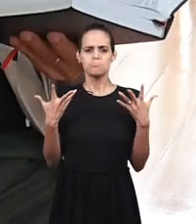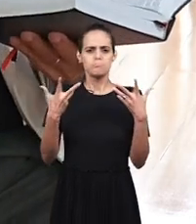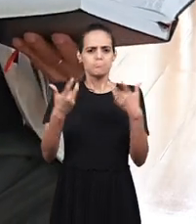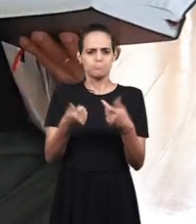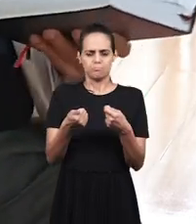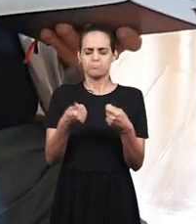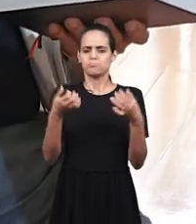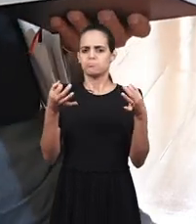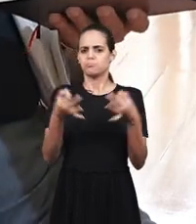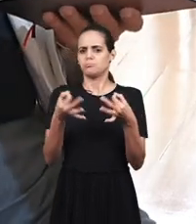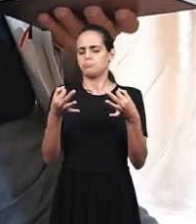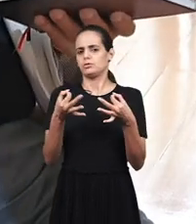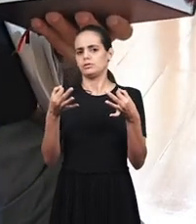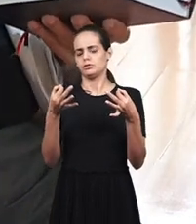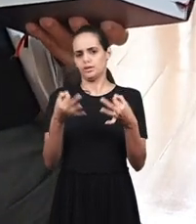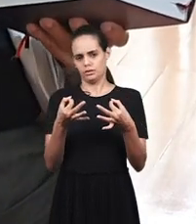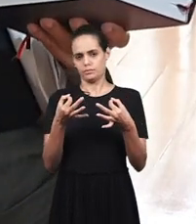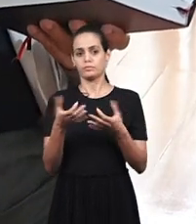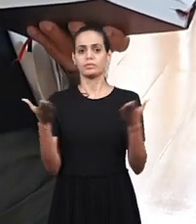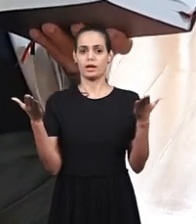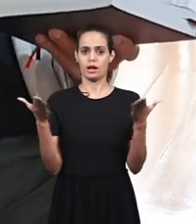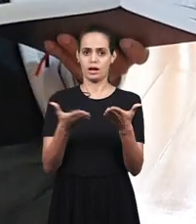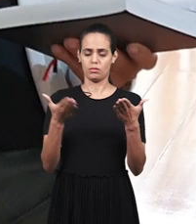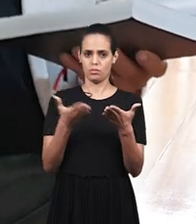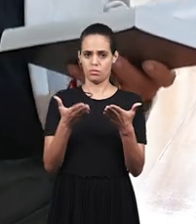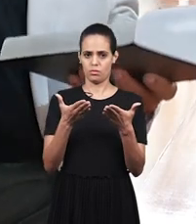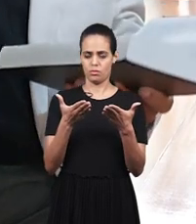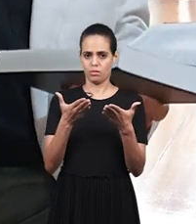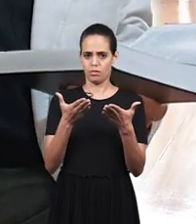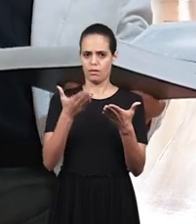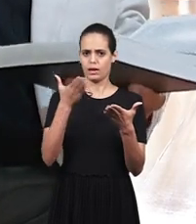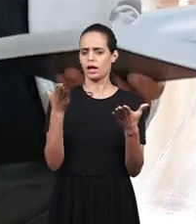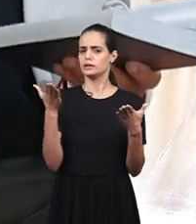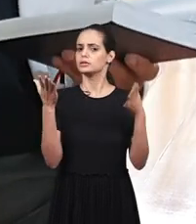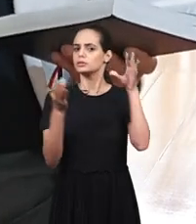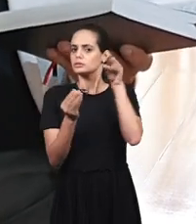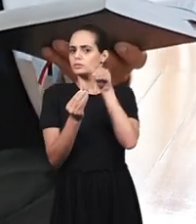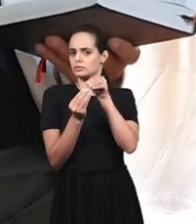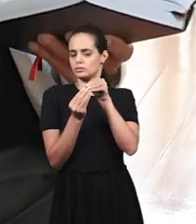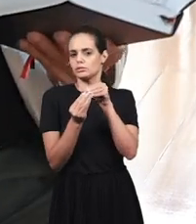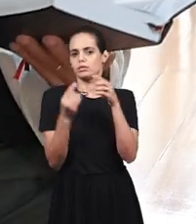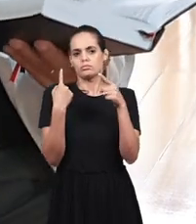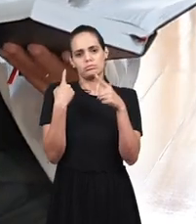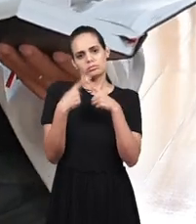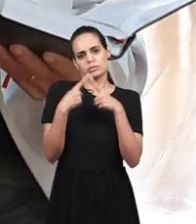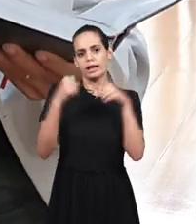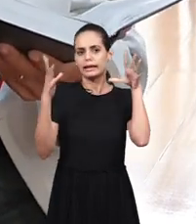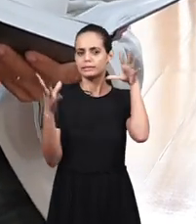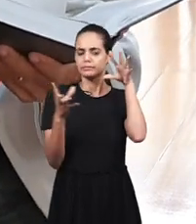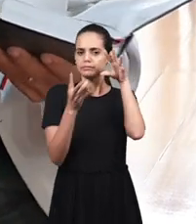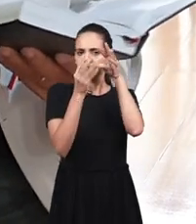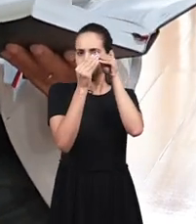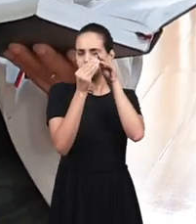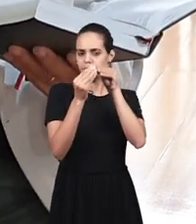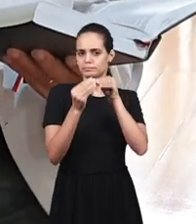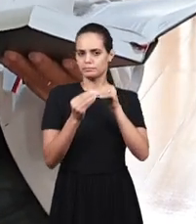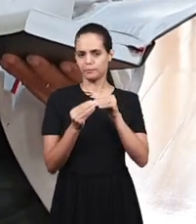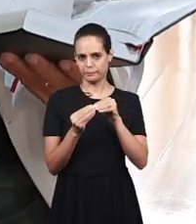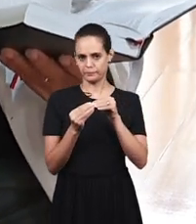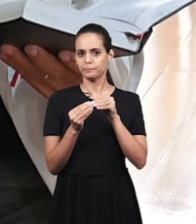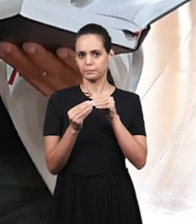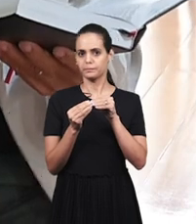уже сказал, и нет необходимости повторяться то, что он уже сказал,